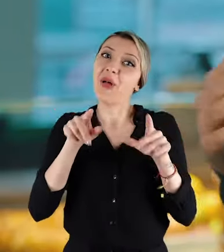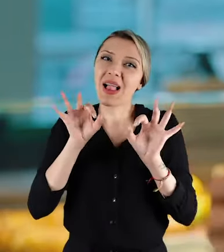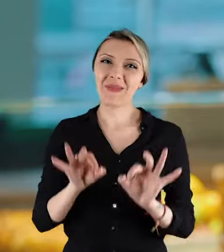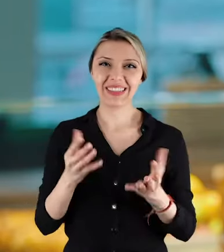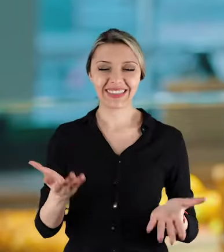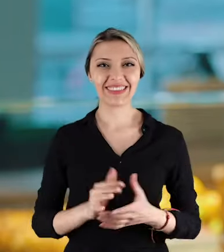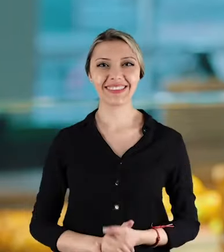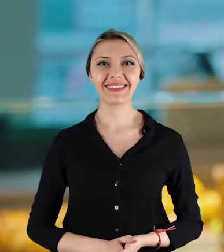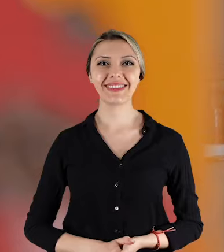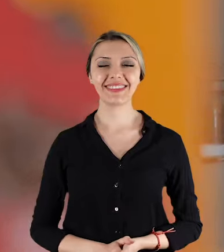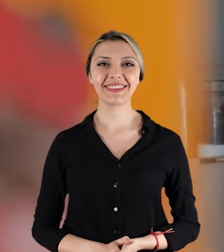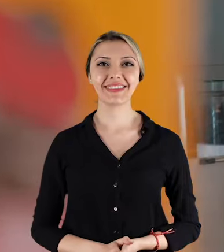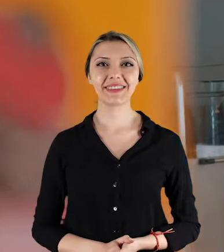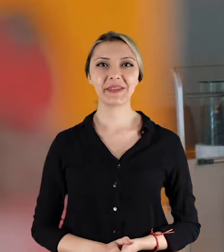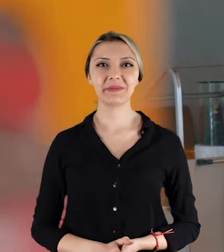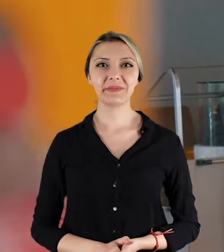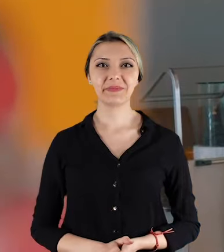böyle başladı diyebiliriz.